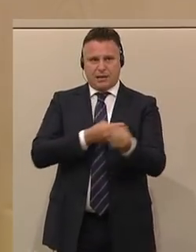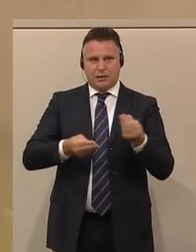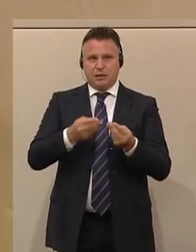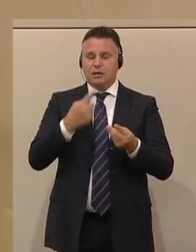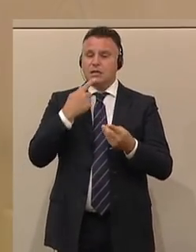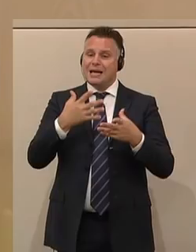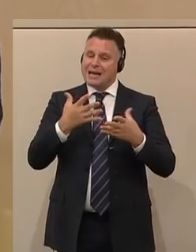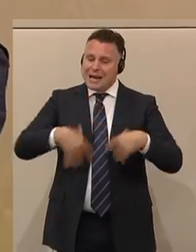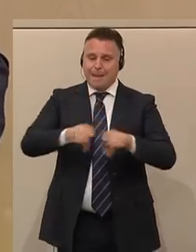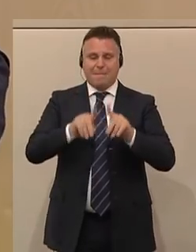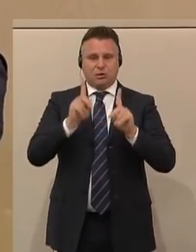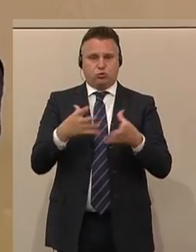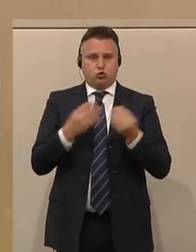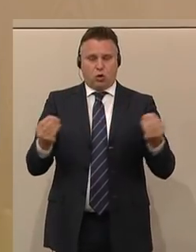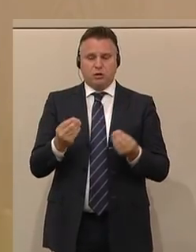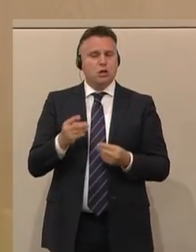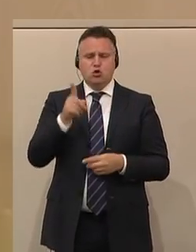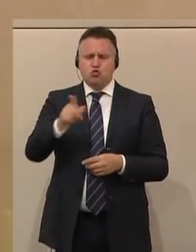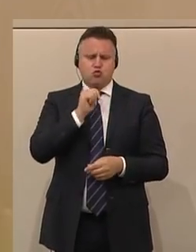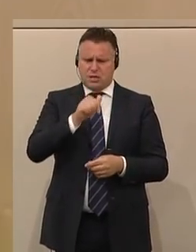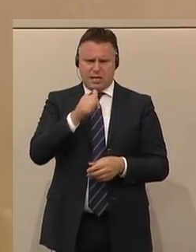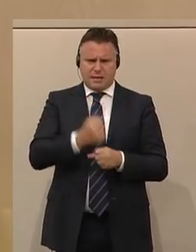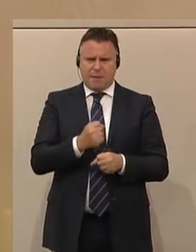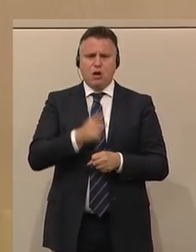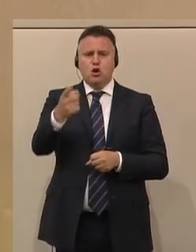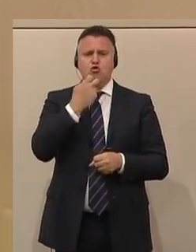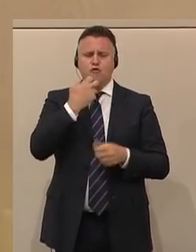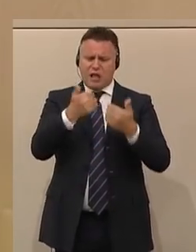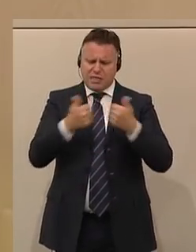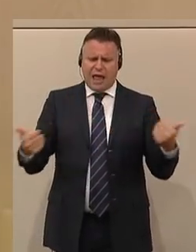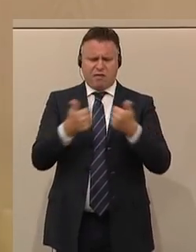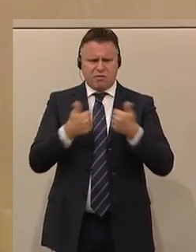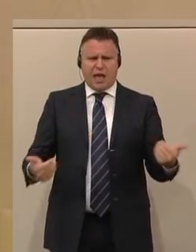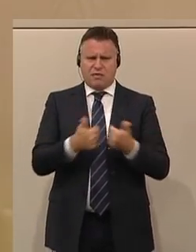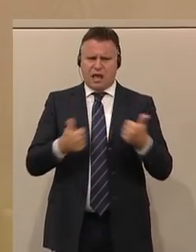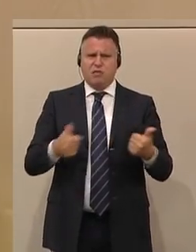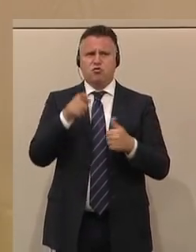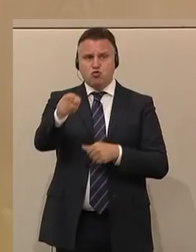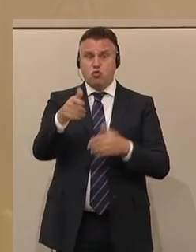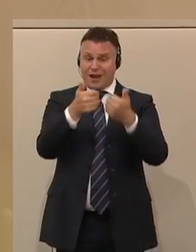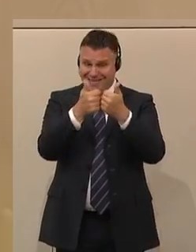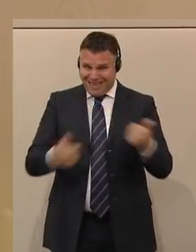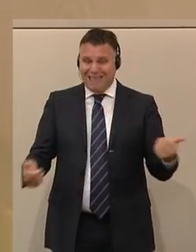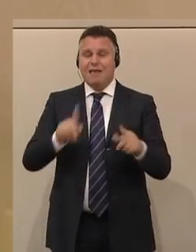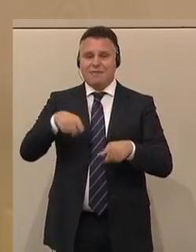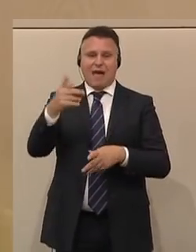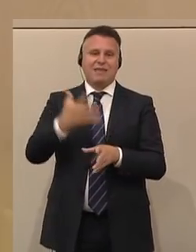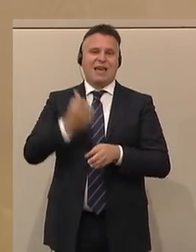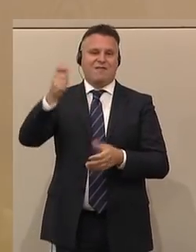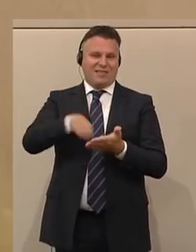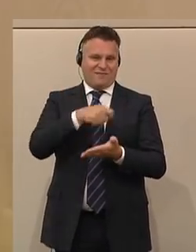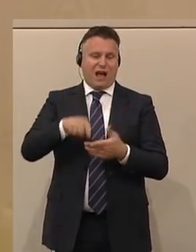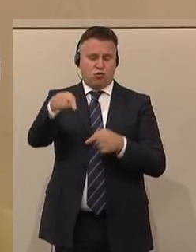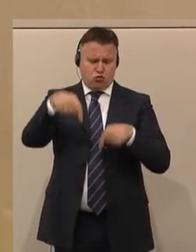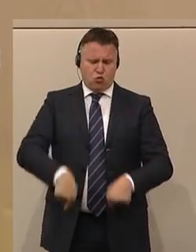Gemeinsamkeit Lösungen suchen. Und die suchen Sie nicht. Sie suchen die Spaltung, weil Sie wissen, dass Sie mit der Spaltung Wahlen gewinnen können. Sie haben das in